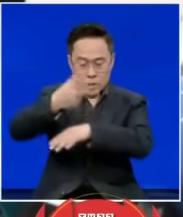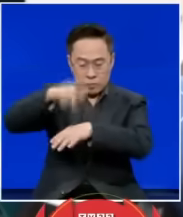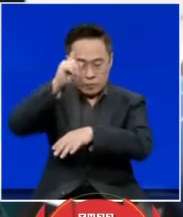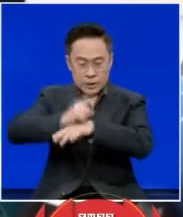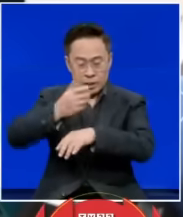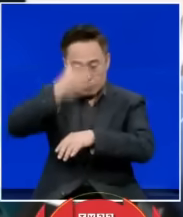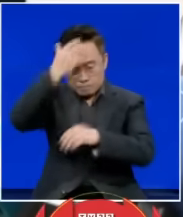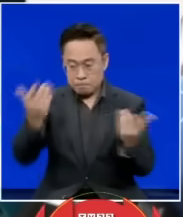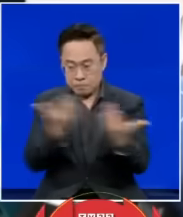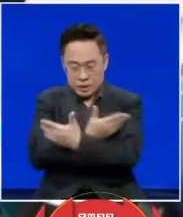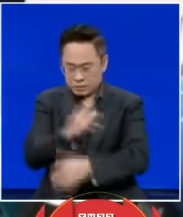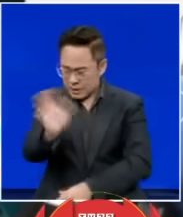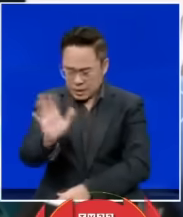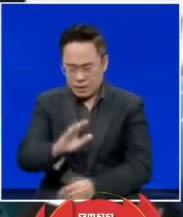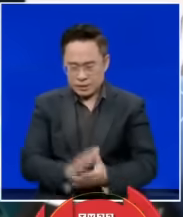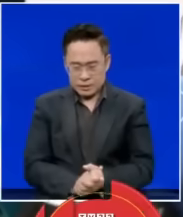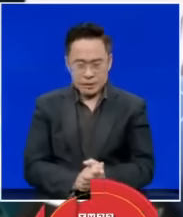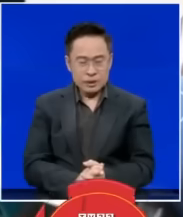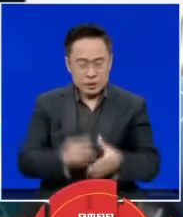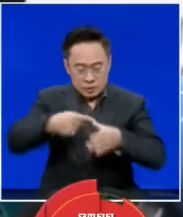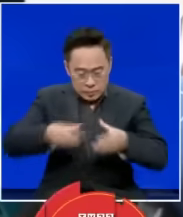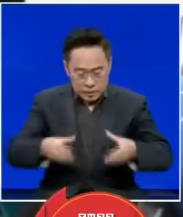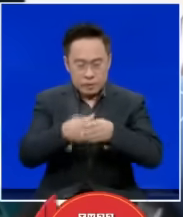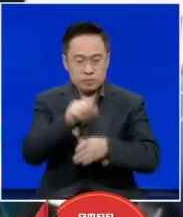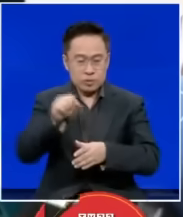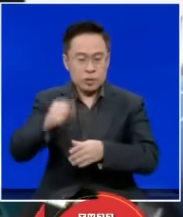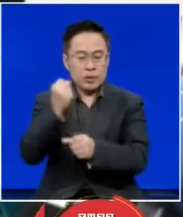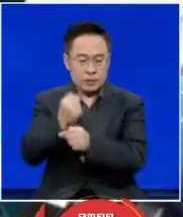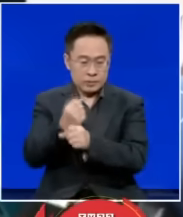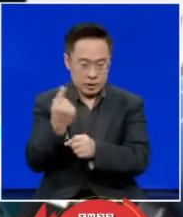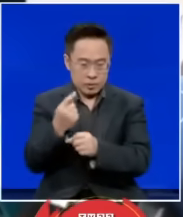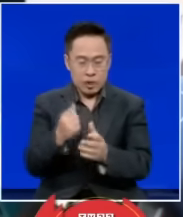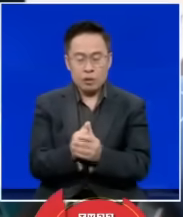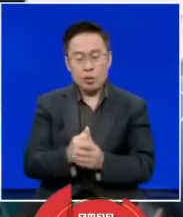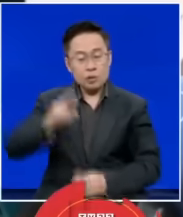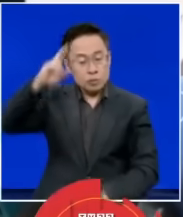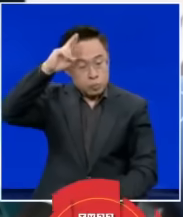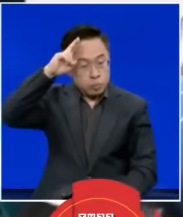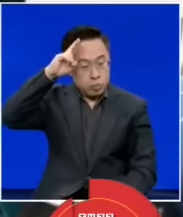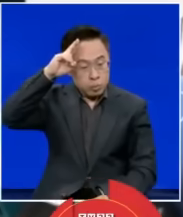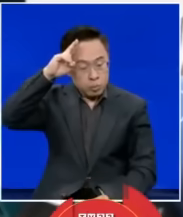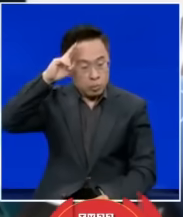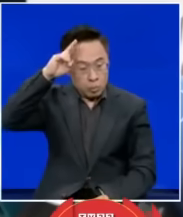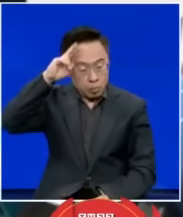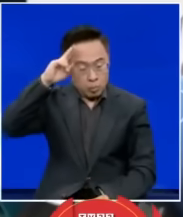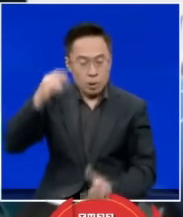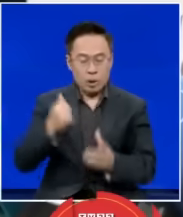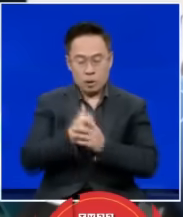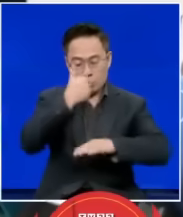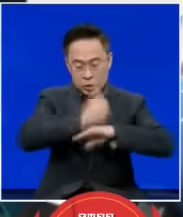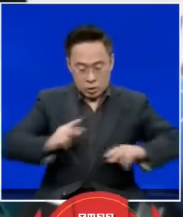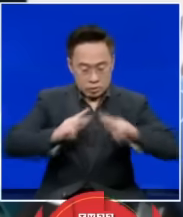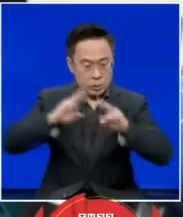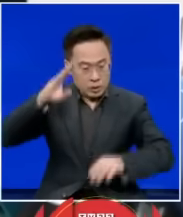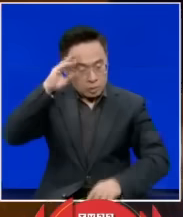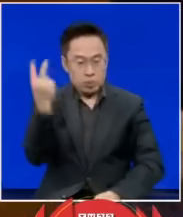าเอางั้นถามอีกส่วนที่จะมีข่าวว่ารัฐมนตรีว่าการสาธารณสุขคุณหมอชนน่านสีแก้วกับรัฐมนตรีกลาโหมคุณสุ